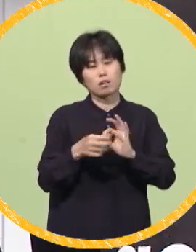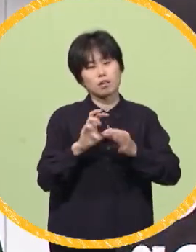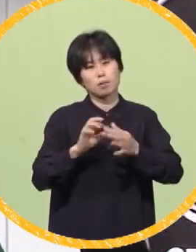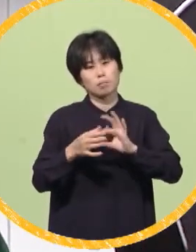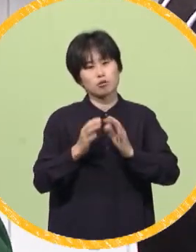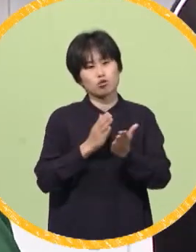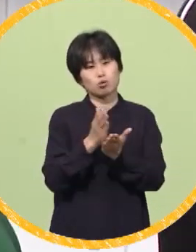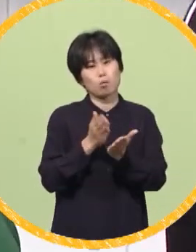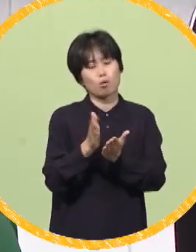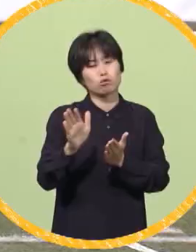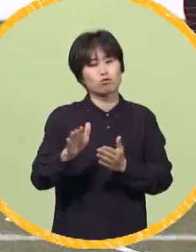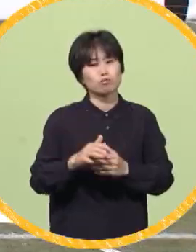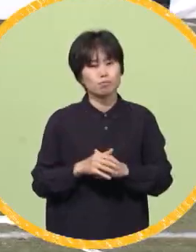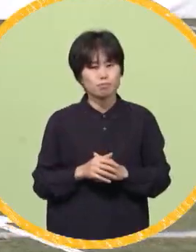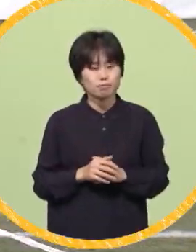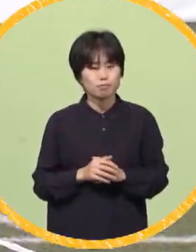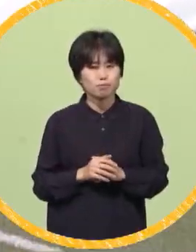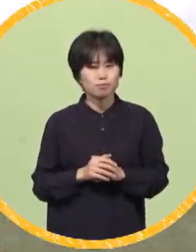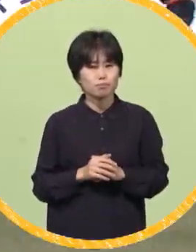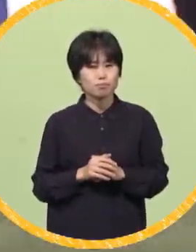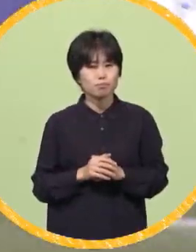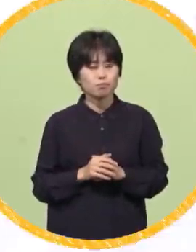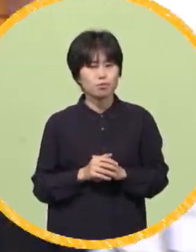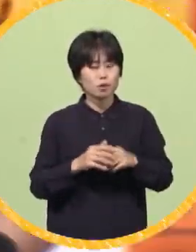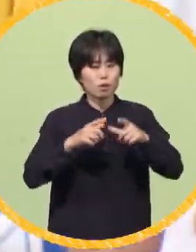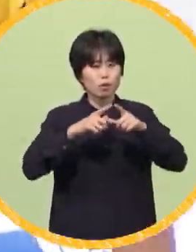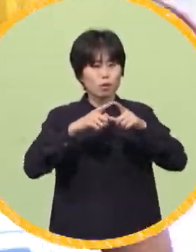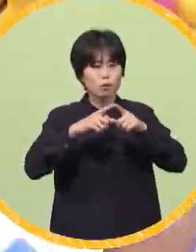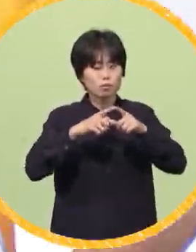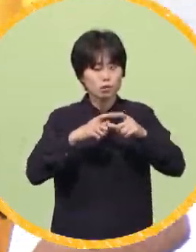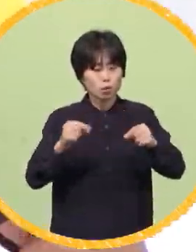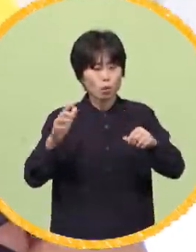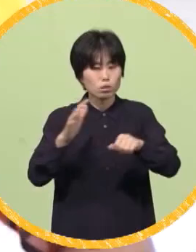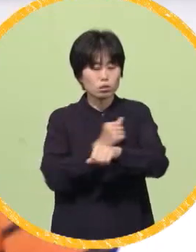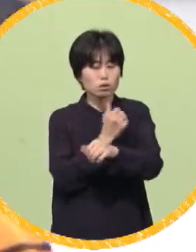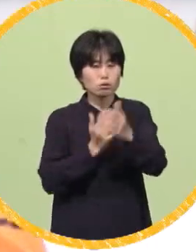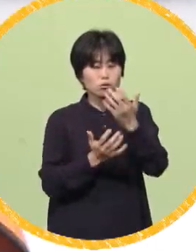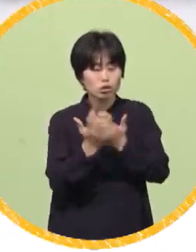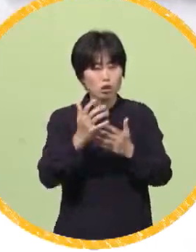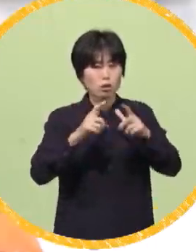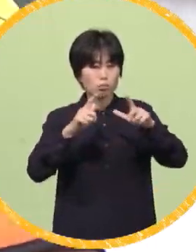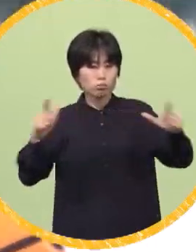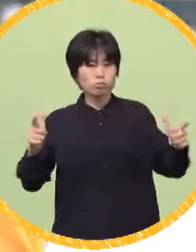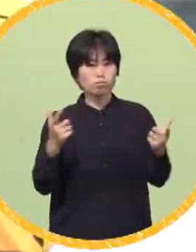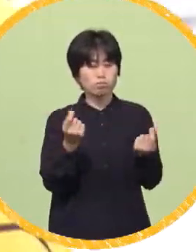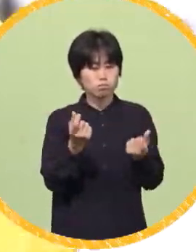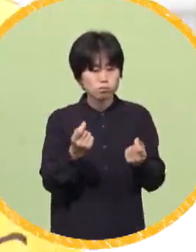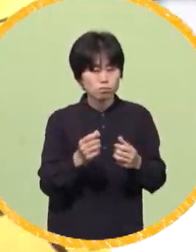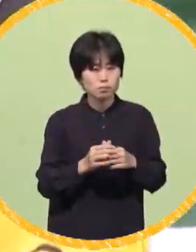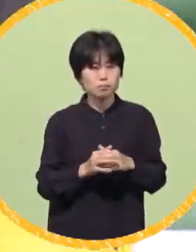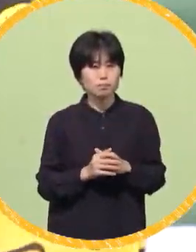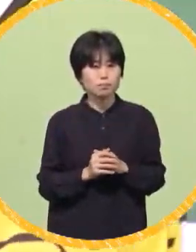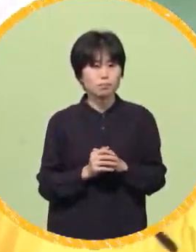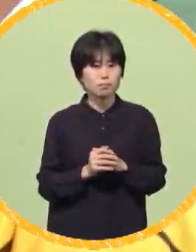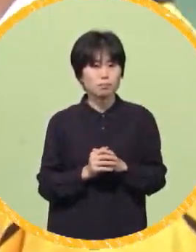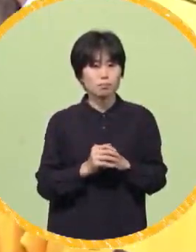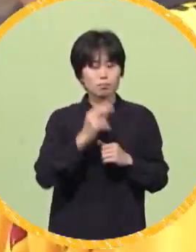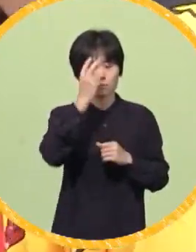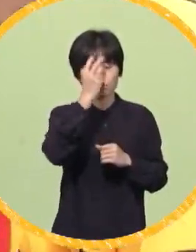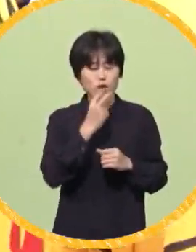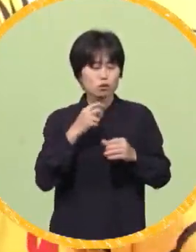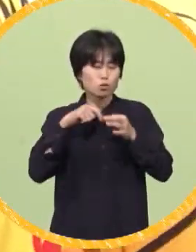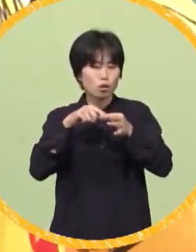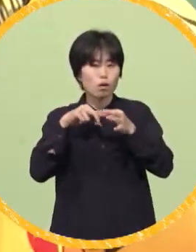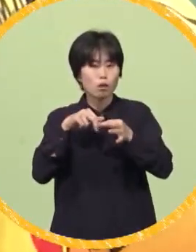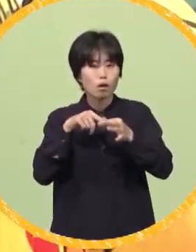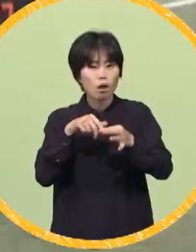国内大会になります、はい、 これちょっと日本選手権、割と大ごとな大会ですよね。そうで、まあ、ちょっとブラインドサッカーっ